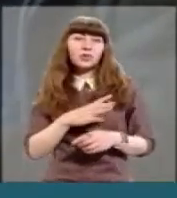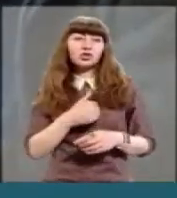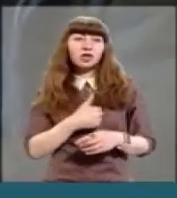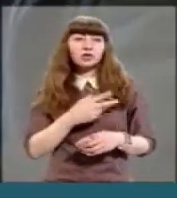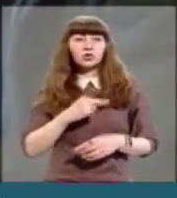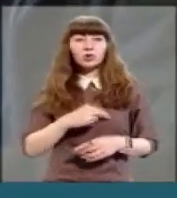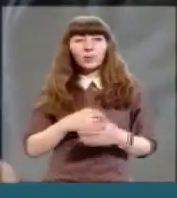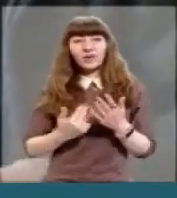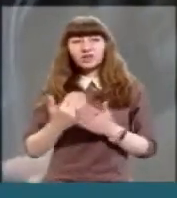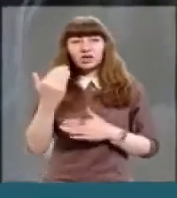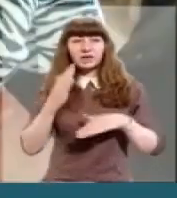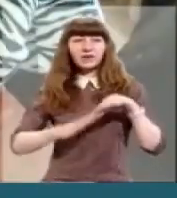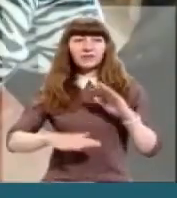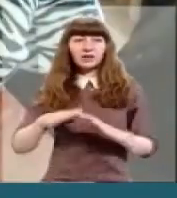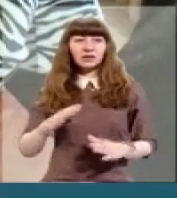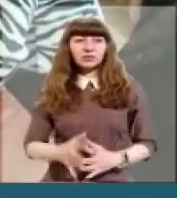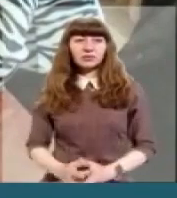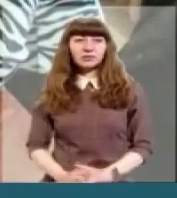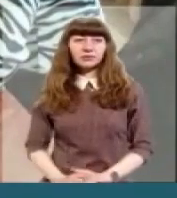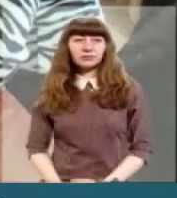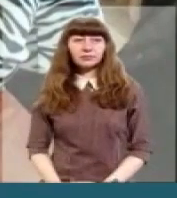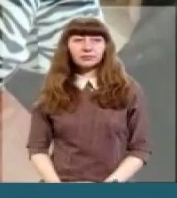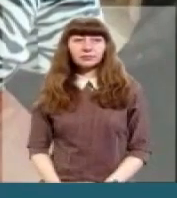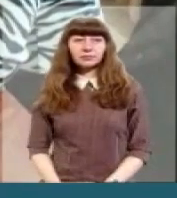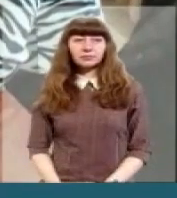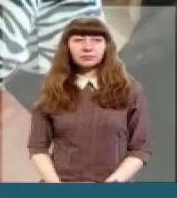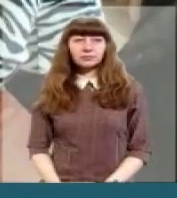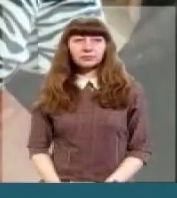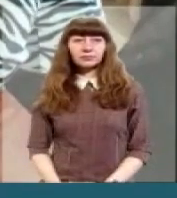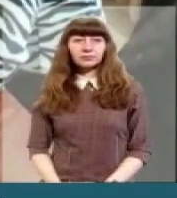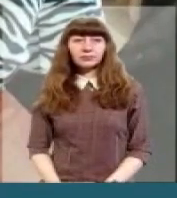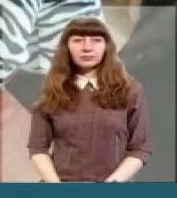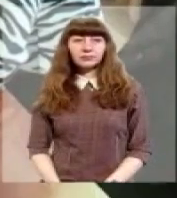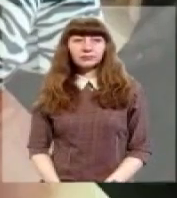трудиться и повышать квалификацию. Алмажан Аманкельдинова, Алибек Султанов, телеканал «Костанай».